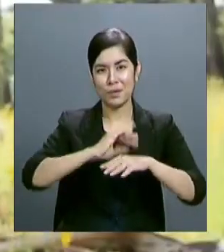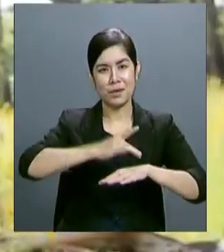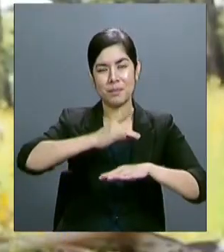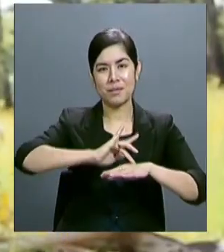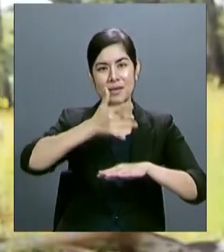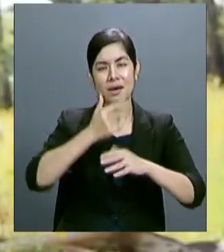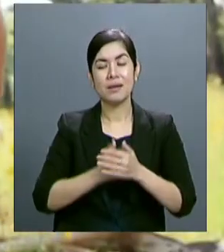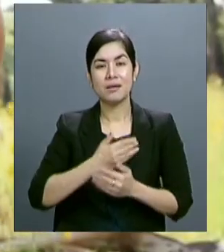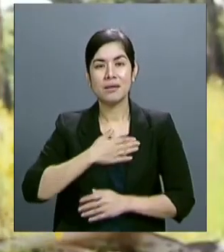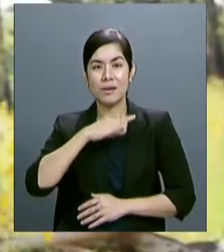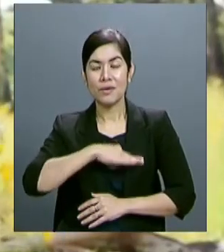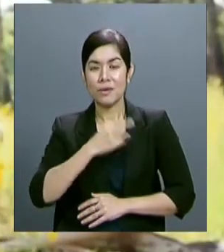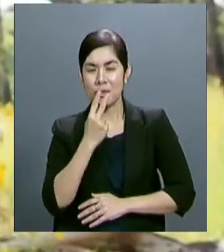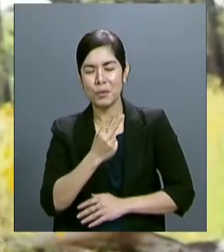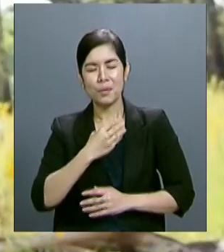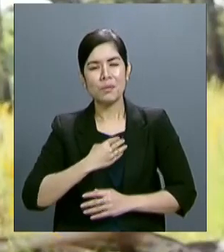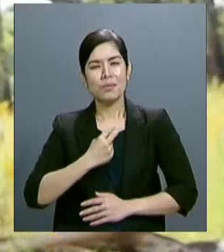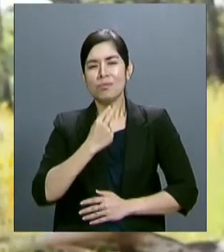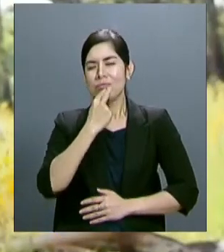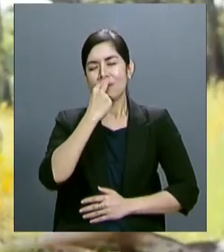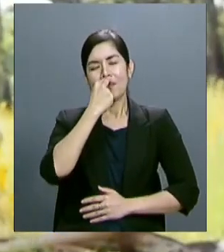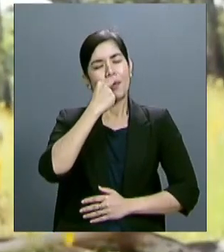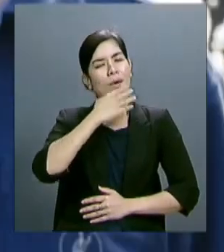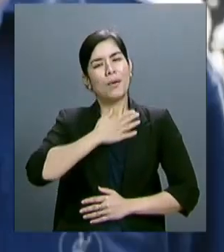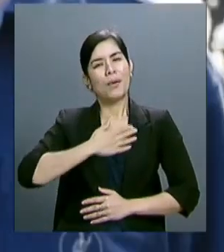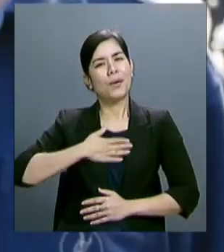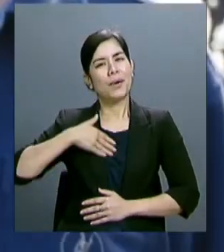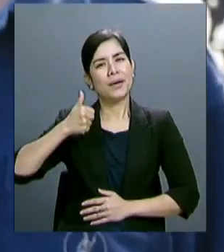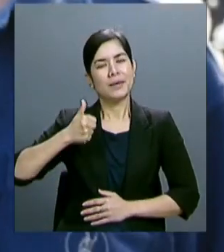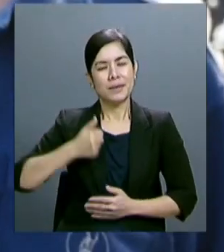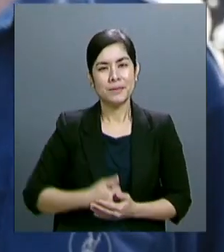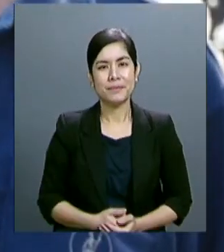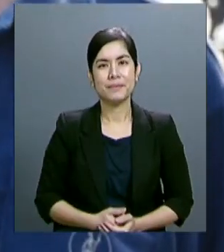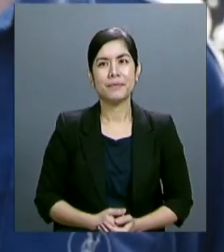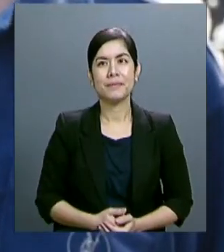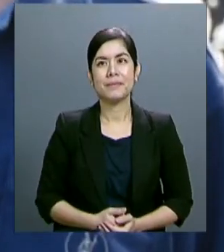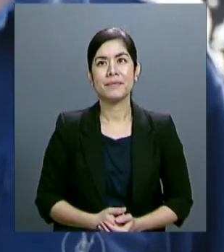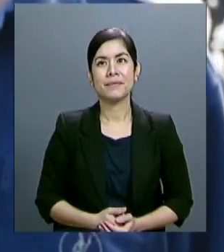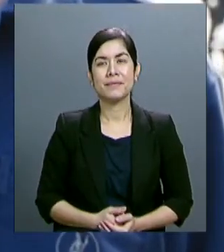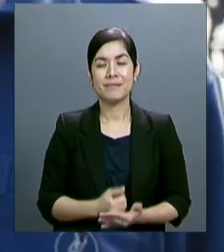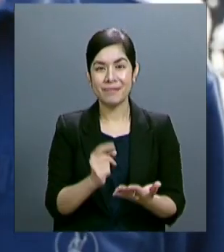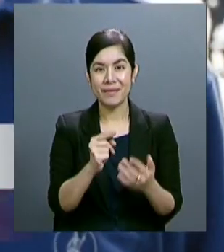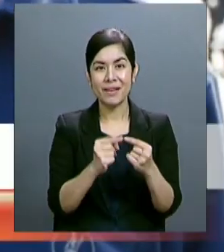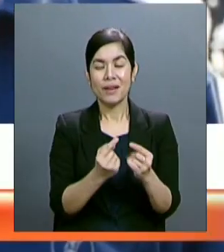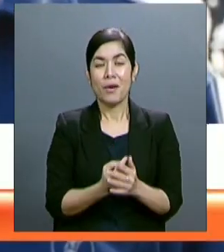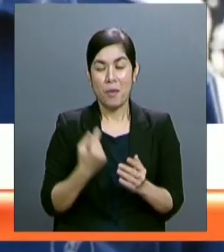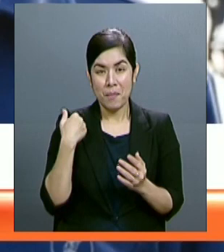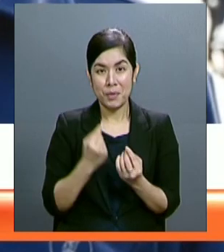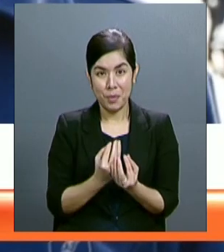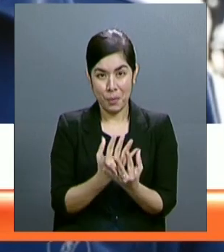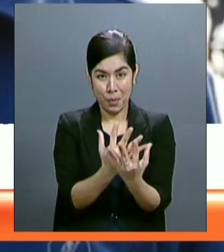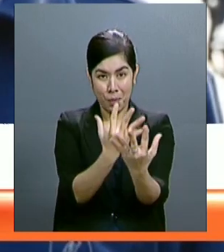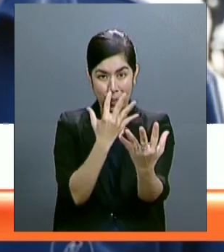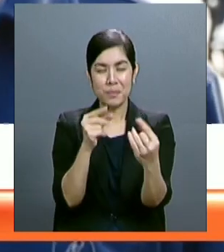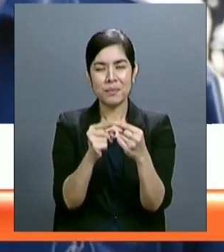ารู้สึกว่าเราได้สูดหายใจโล่งปอด รู้สึกว่ามันก็บอกเป็นไร่อะไรป